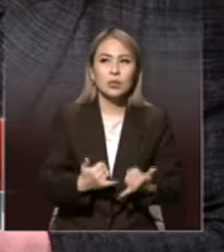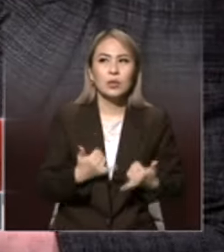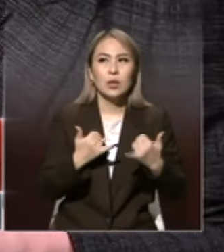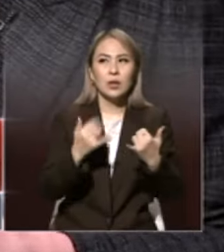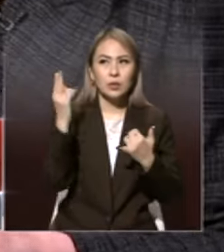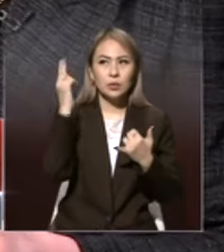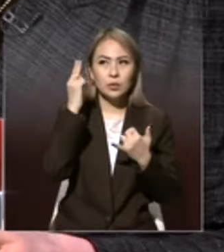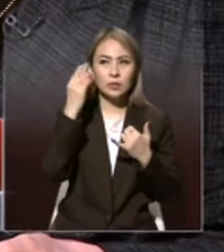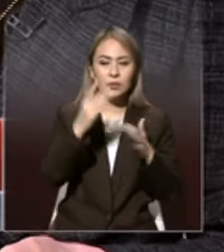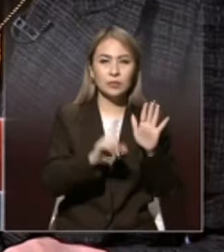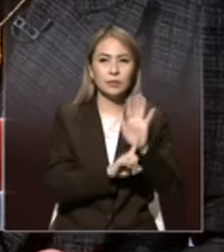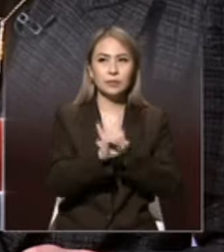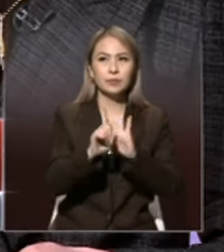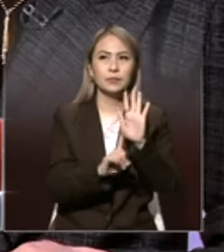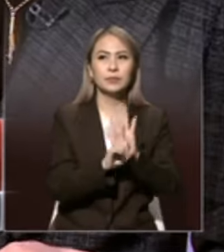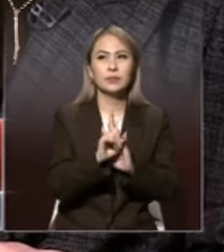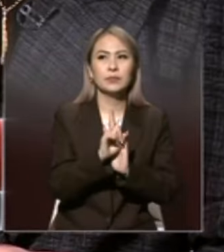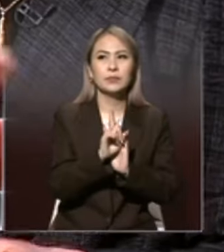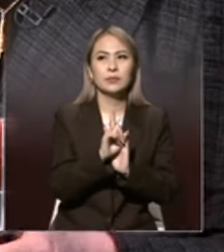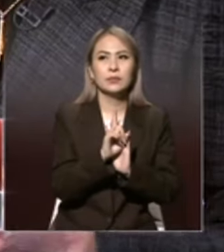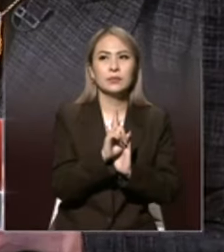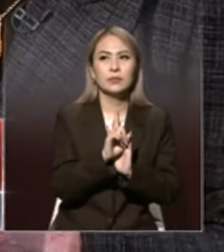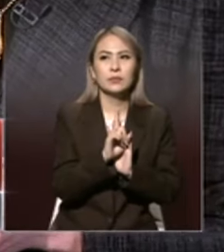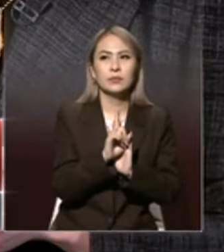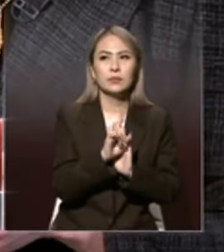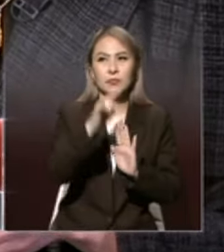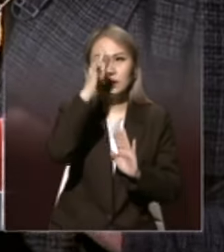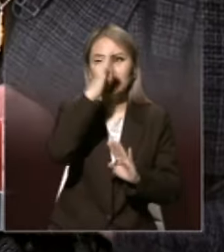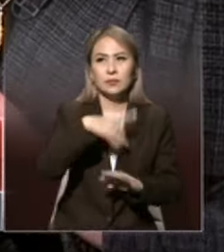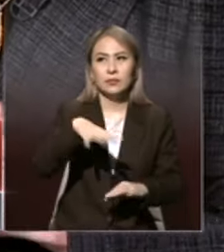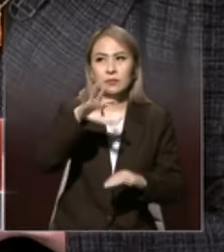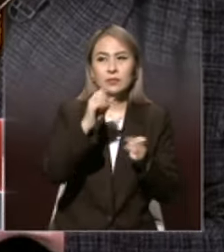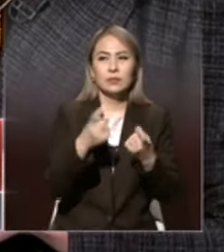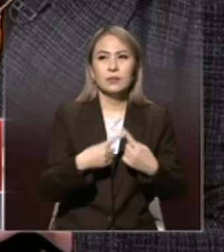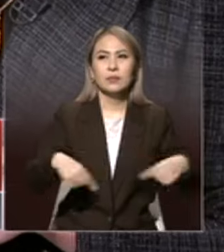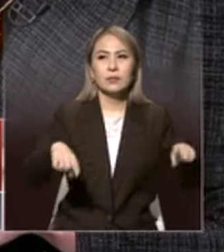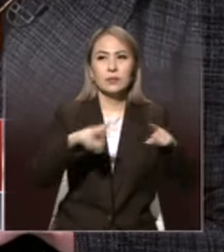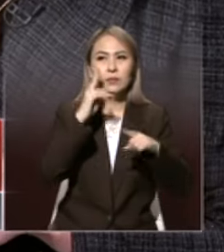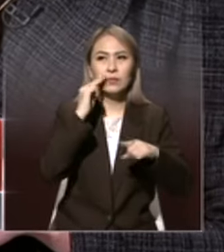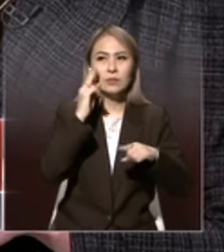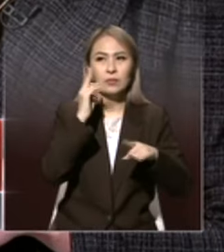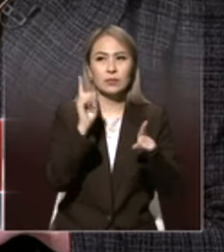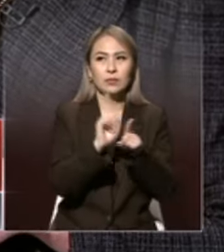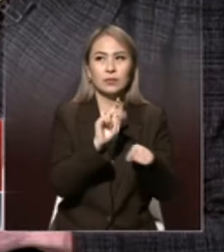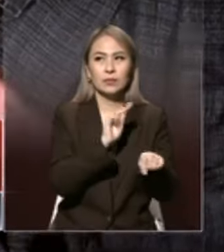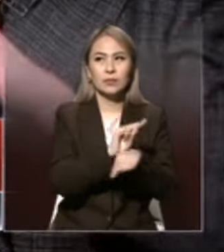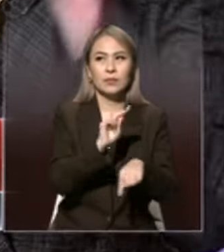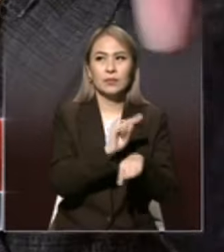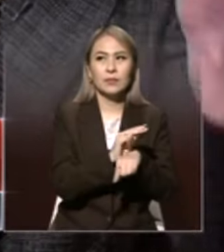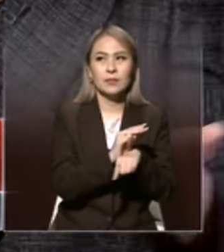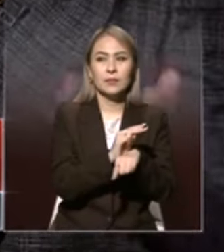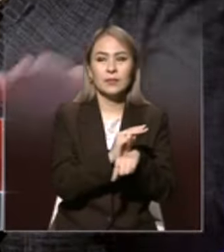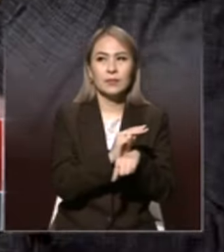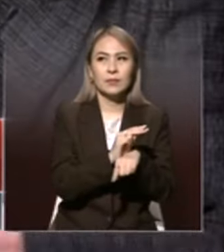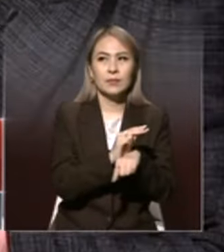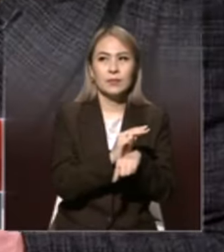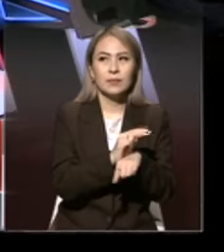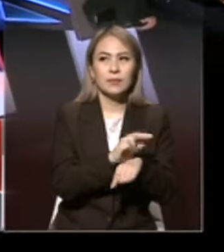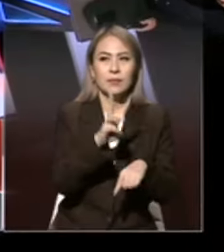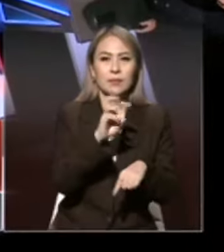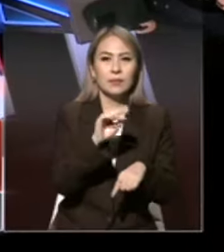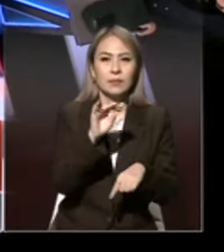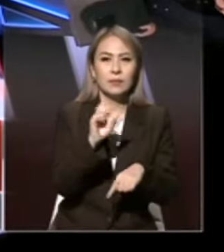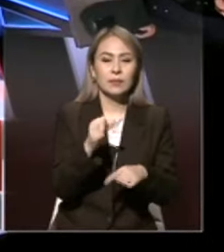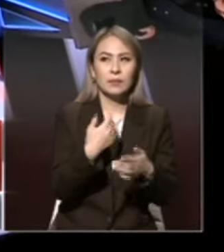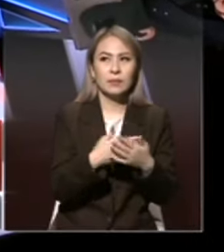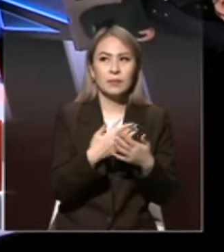үйренеді және оның бастап кетті. Яғни сіз айтқыңыз келіп отқан Қазақстандағы бүкіл қоғам ер азаматтарға әйелдерін ұруды үйретіп жатыр ма? Біздің